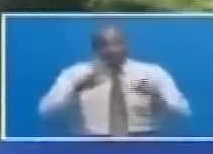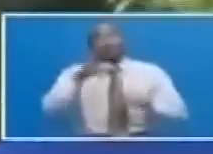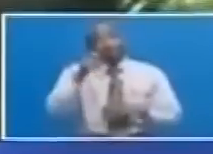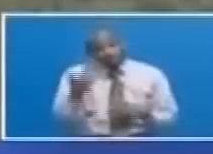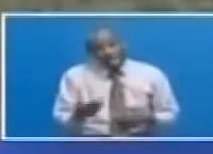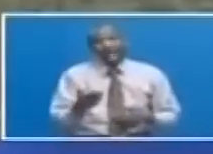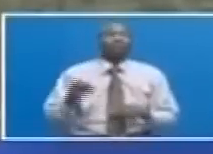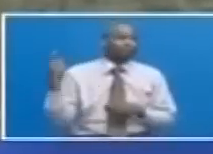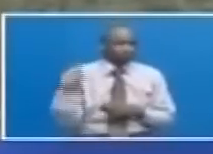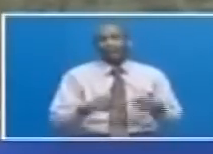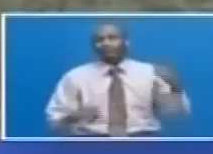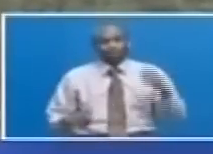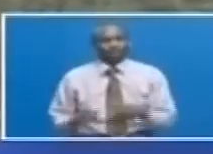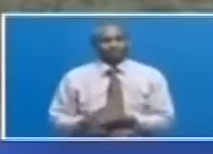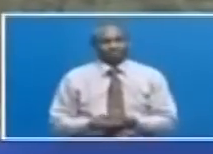incha ya upanga.